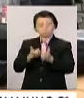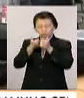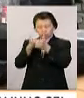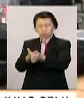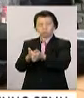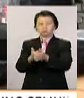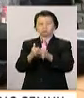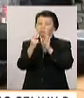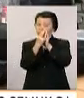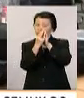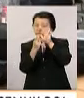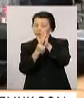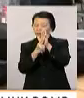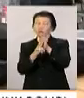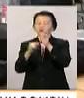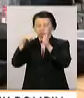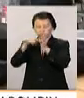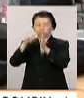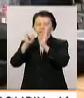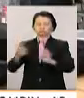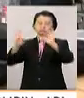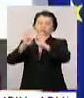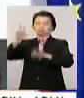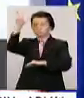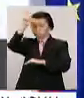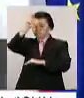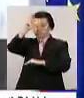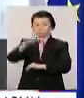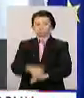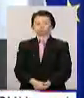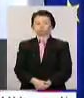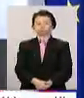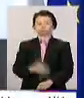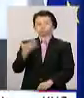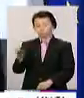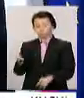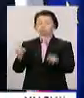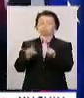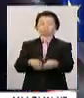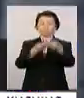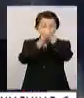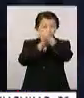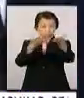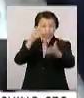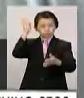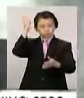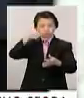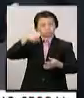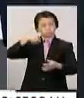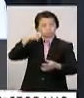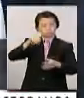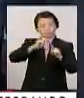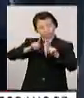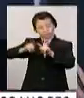kepada prinsip undang-undang menjadi keutamaan kerajaan. Beliau turut memaklumkan meskipun kepelbagaian